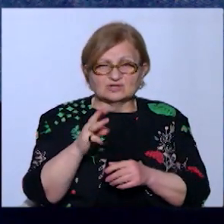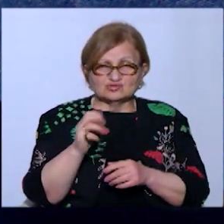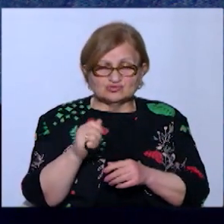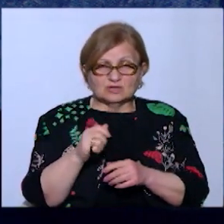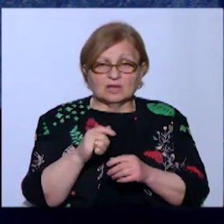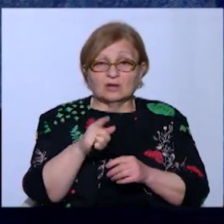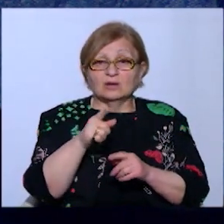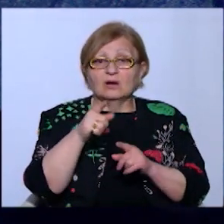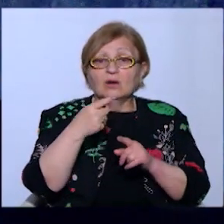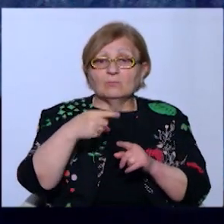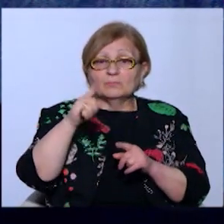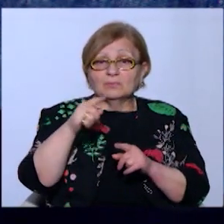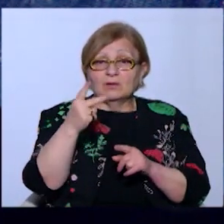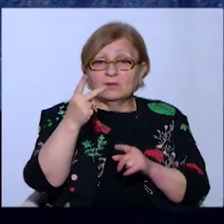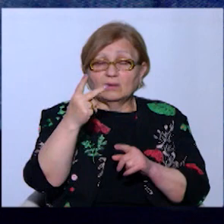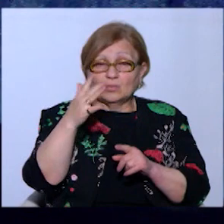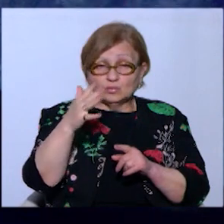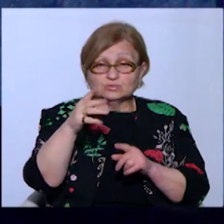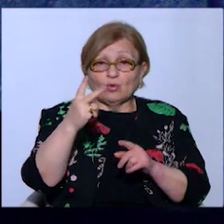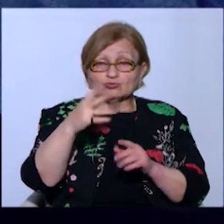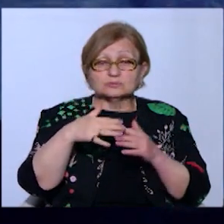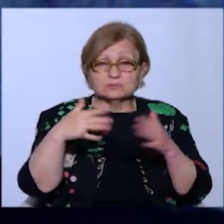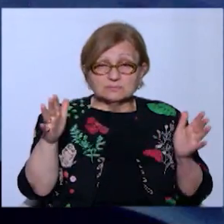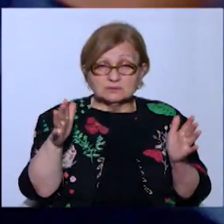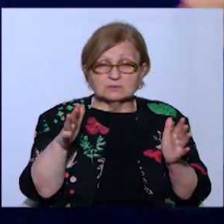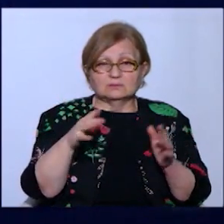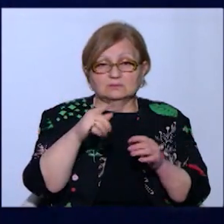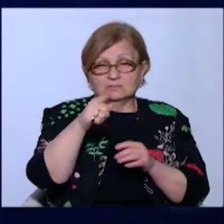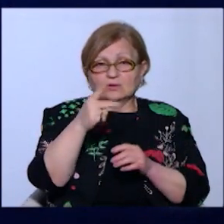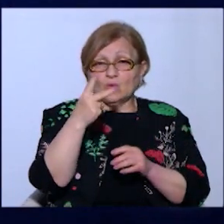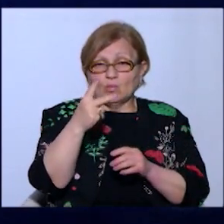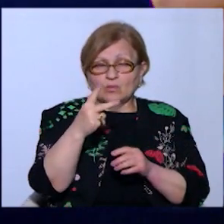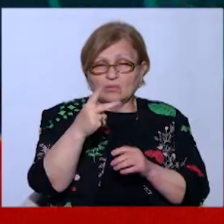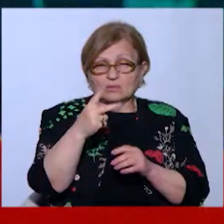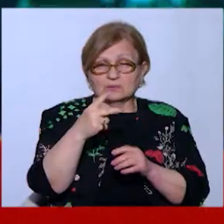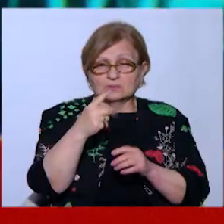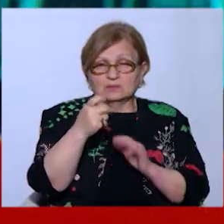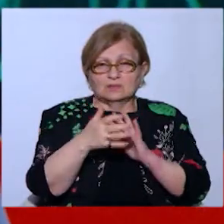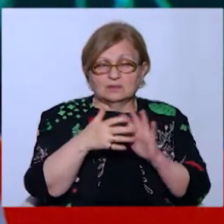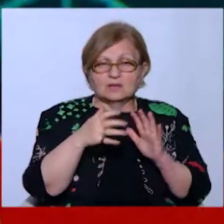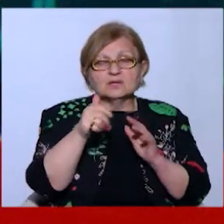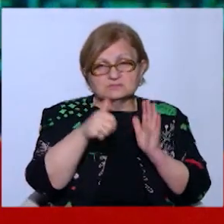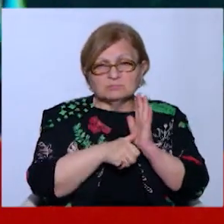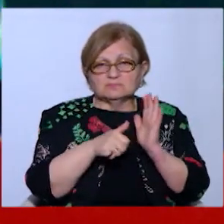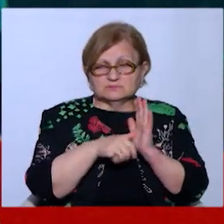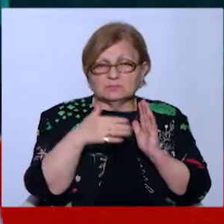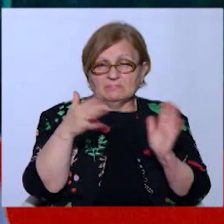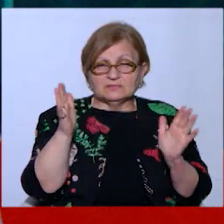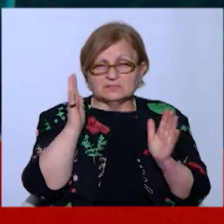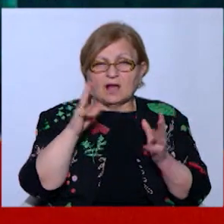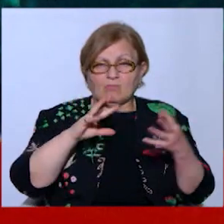იმის გამო რომ ფესვი 5 2-ზე მეტია, მისი 4-მაგი 8-ზე მეტი იქნება და 2 რომ დააკლდება 6-ზე მეტი იქნება და